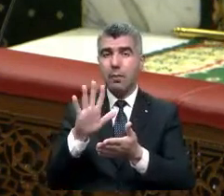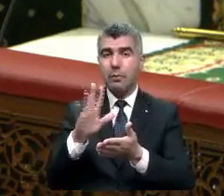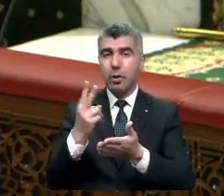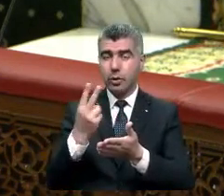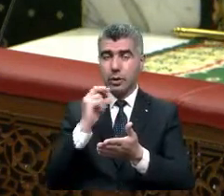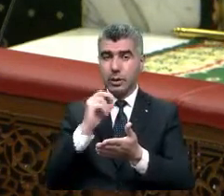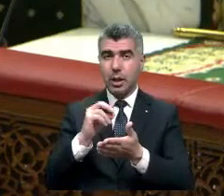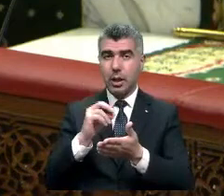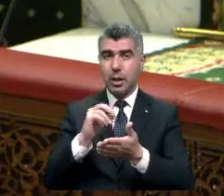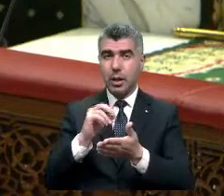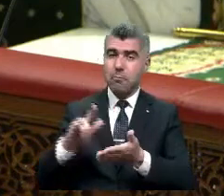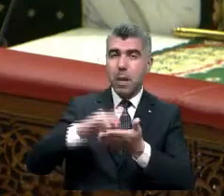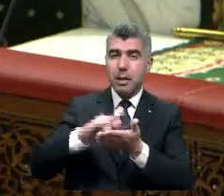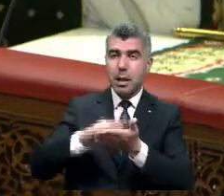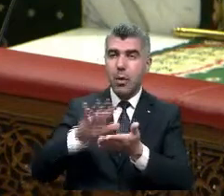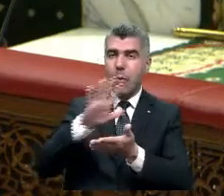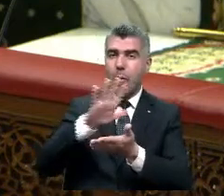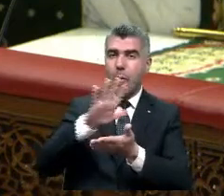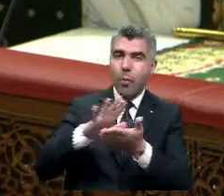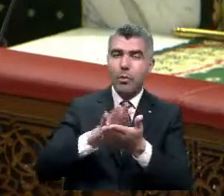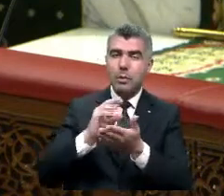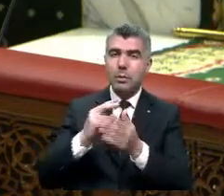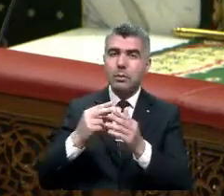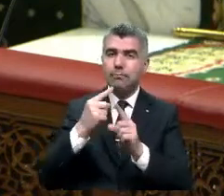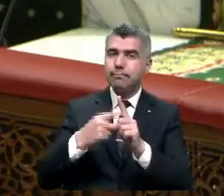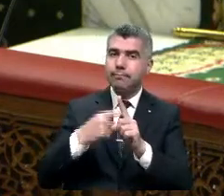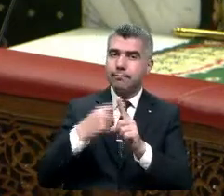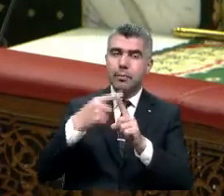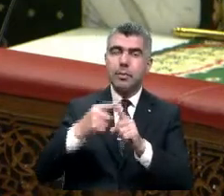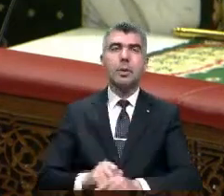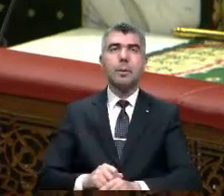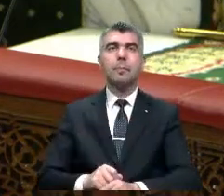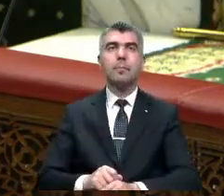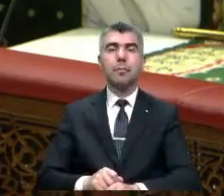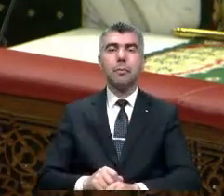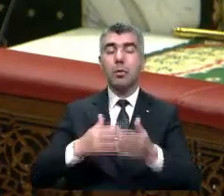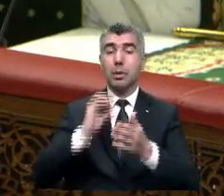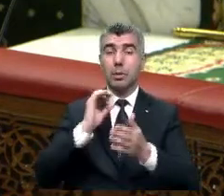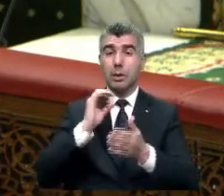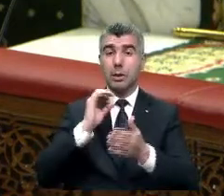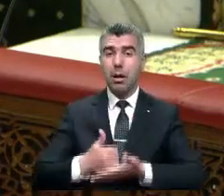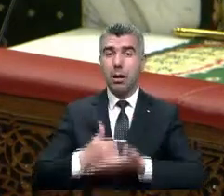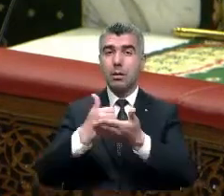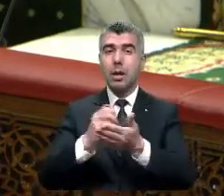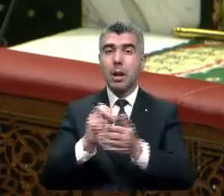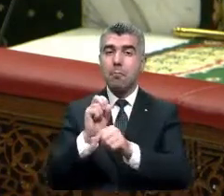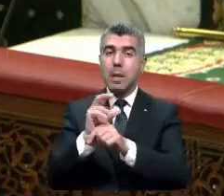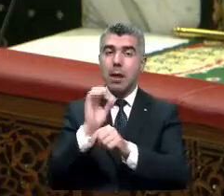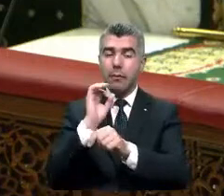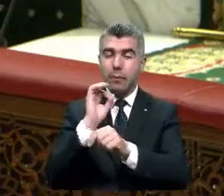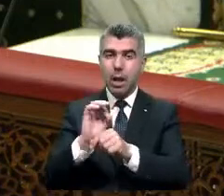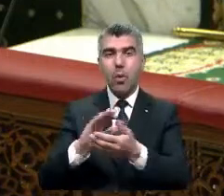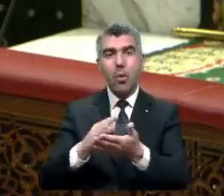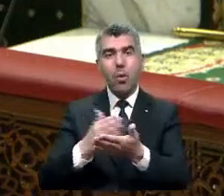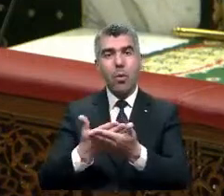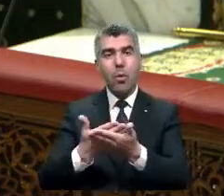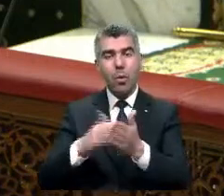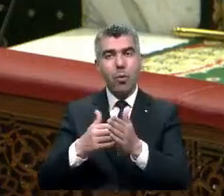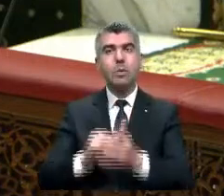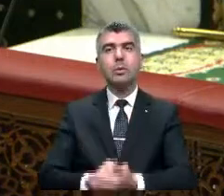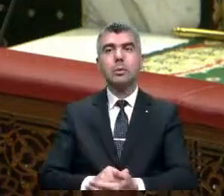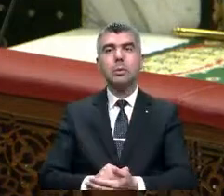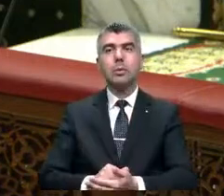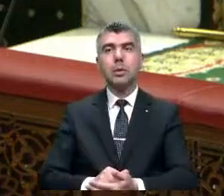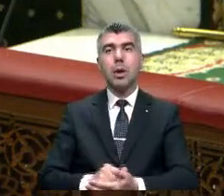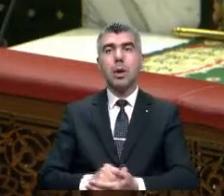يرفع من جوده خدمات المطارات بصفه عامه، الابتكار في جوده الخدمات المقدمه للمسافرين والبنيه التحتيه لنمو مستدام،